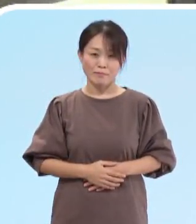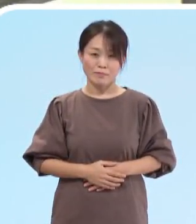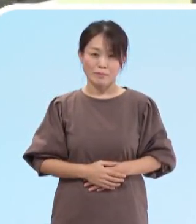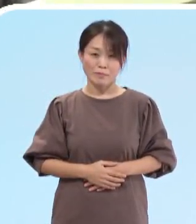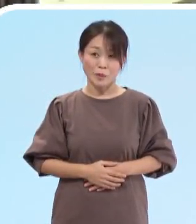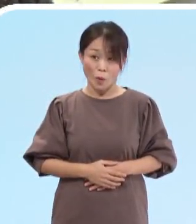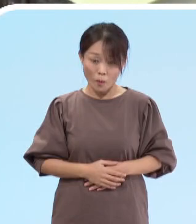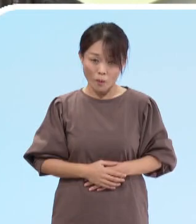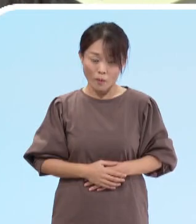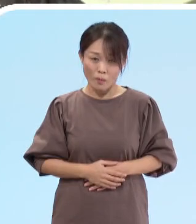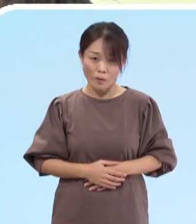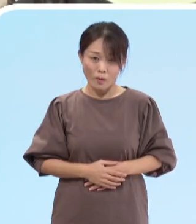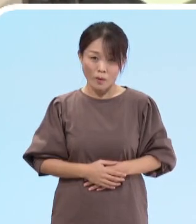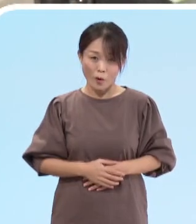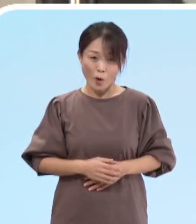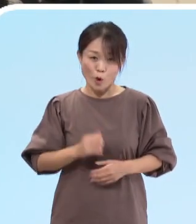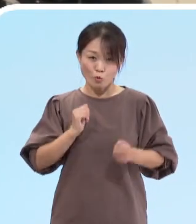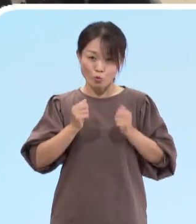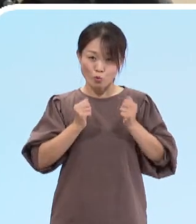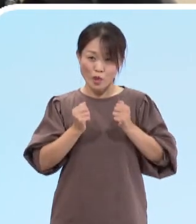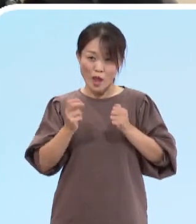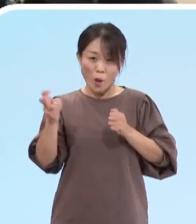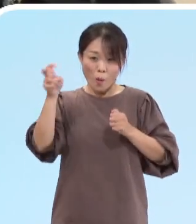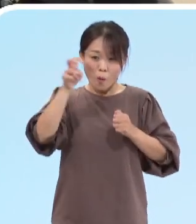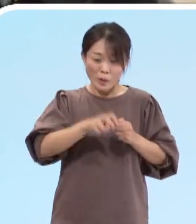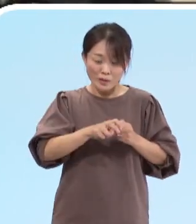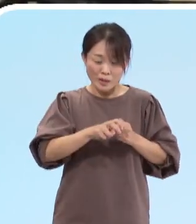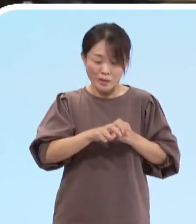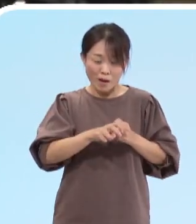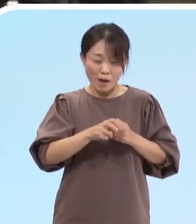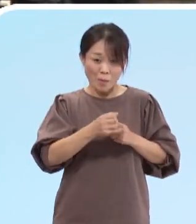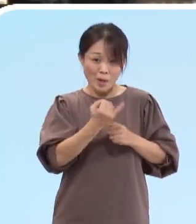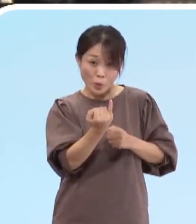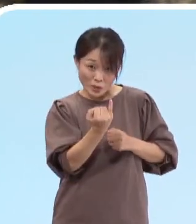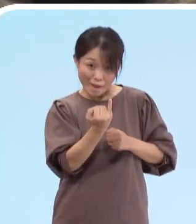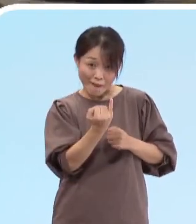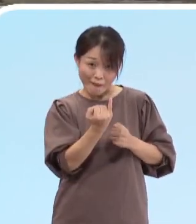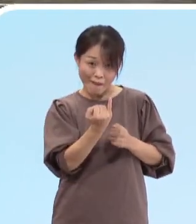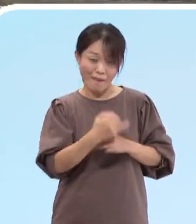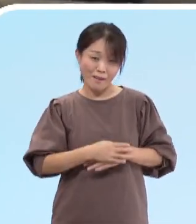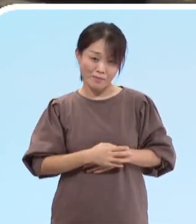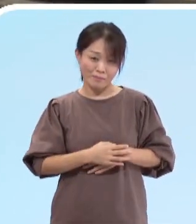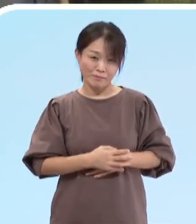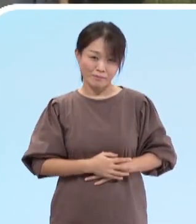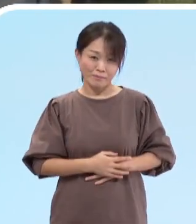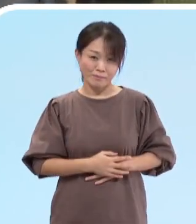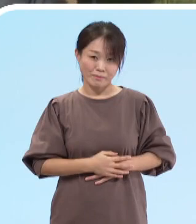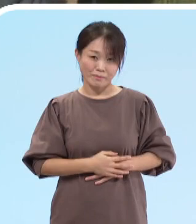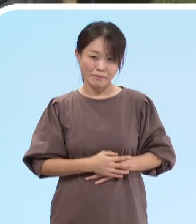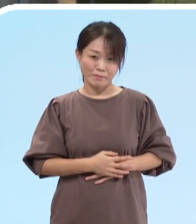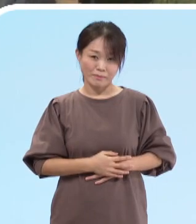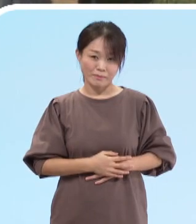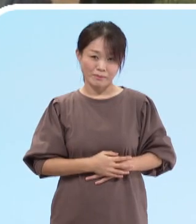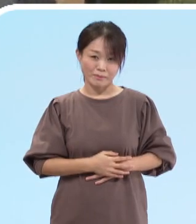え、嘘。 運転席から降りてきたのはまたまた女性。 い